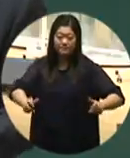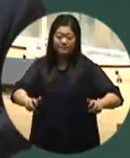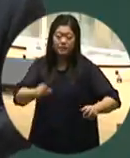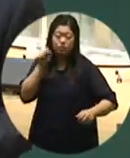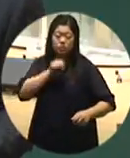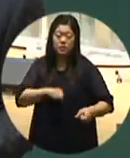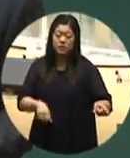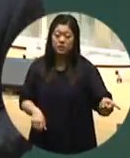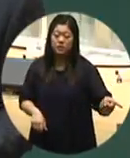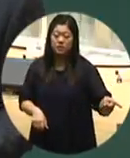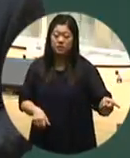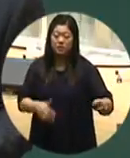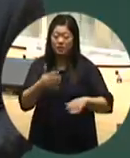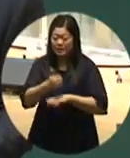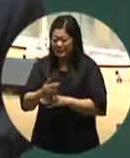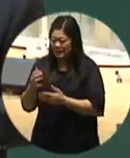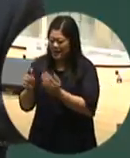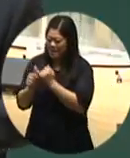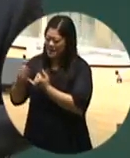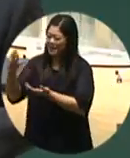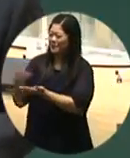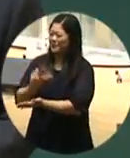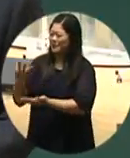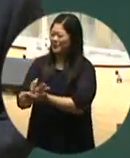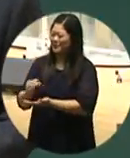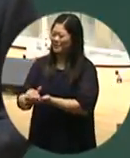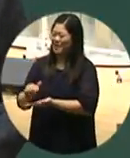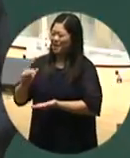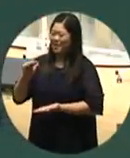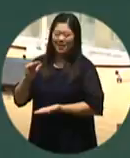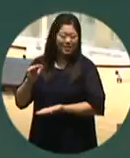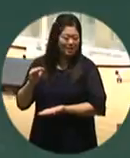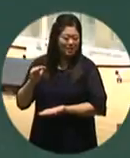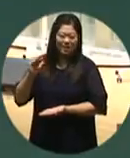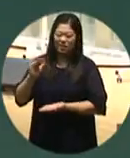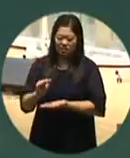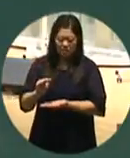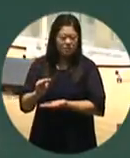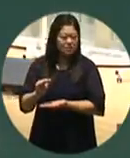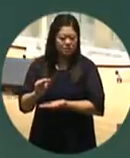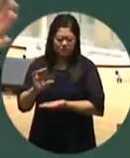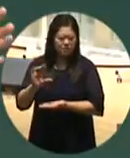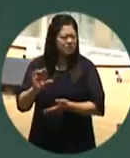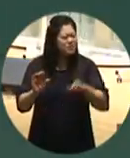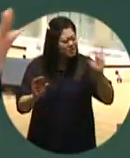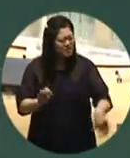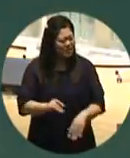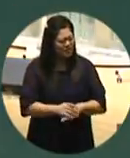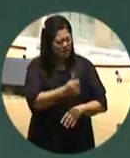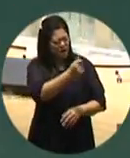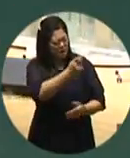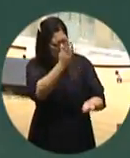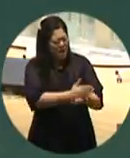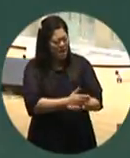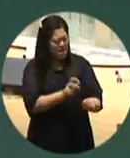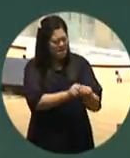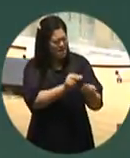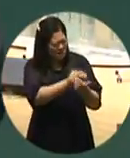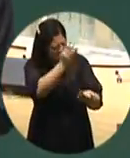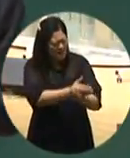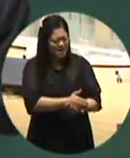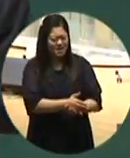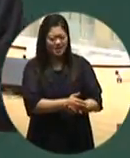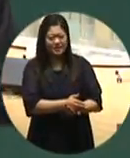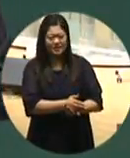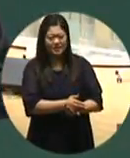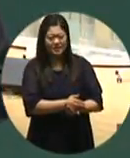그러니까 이 남자 집사님이 얼마나 충격이 되었고 왜 너 그 노름하냐 말이 못하게 한 거예요. The husband was so shocked. He